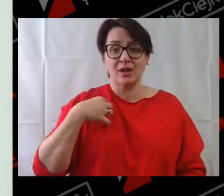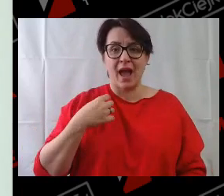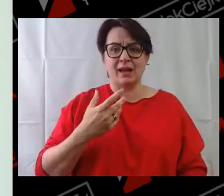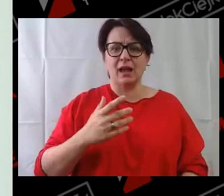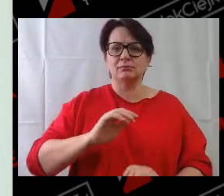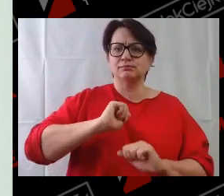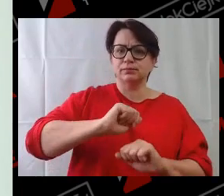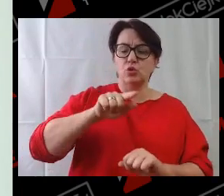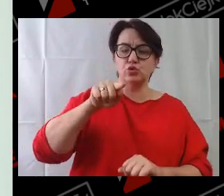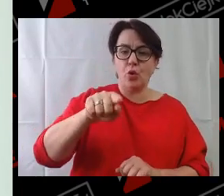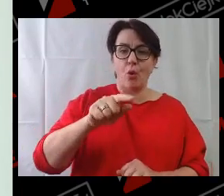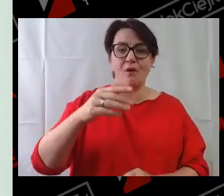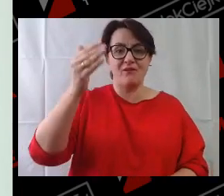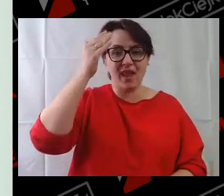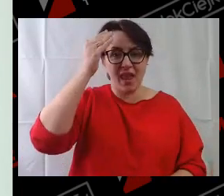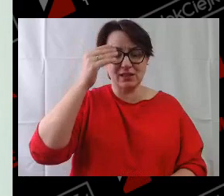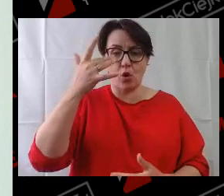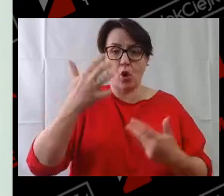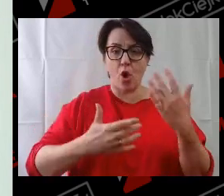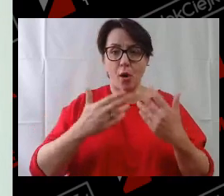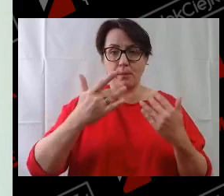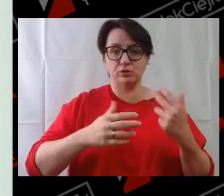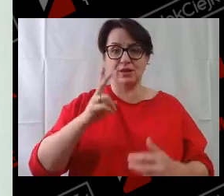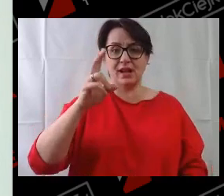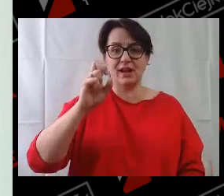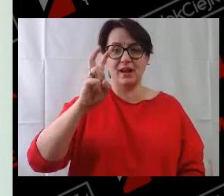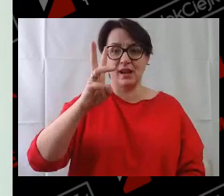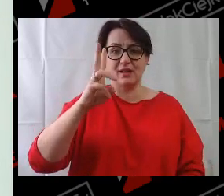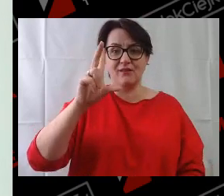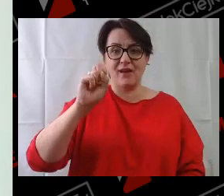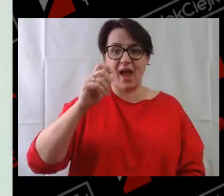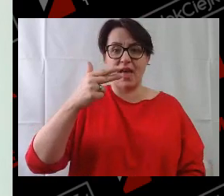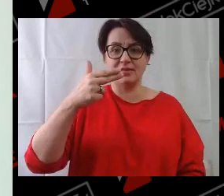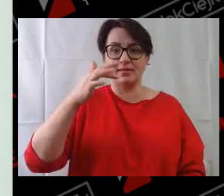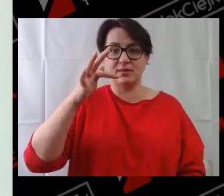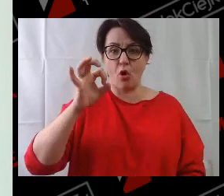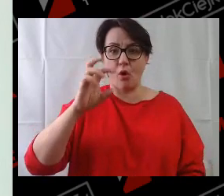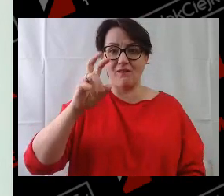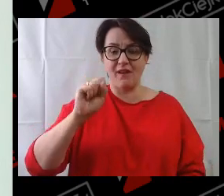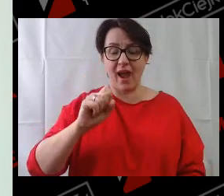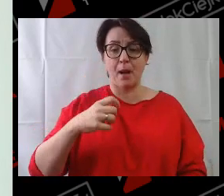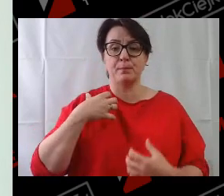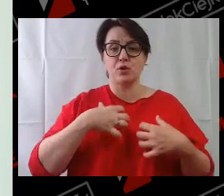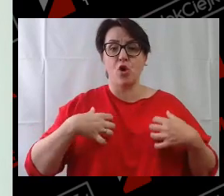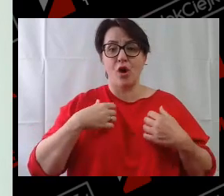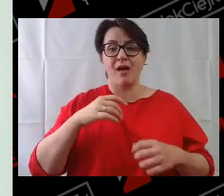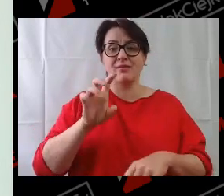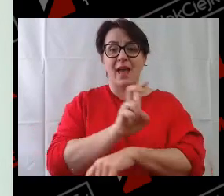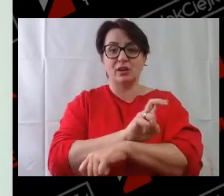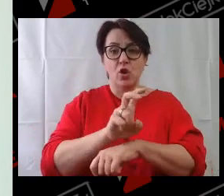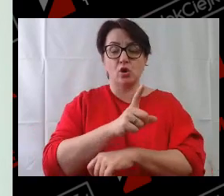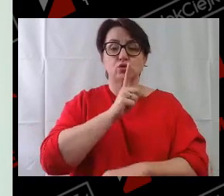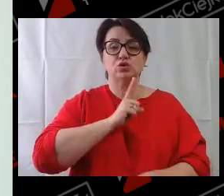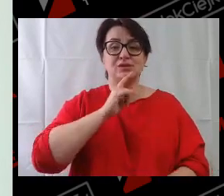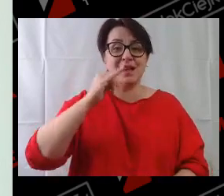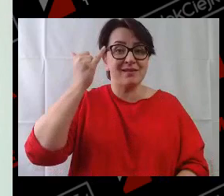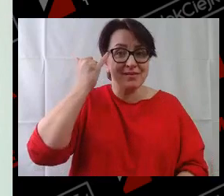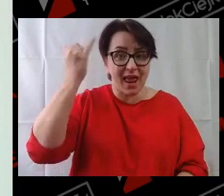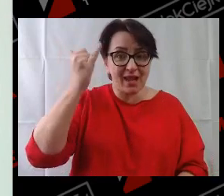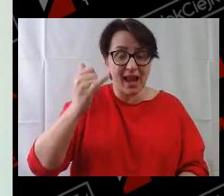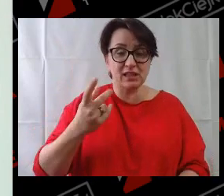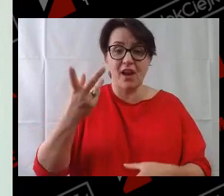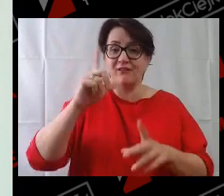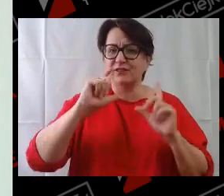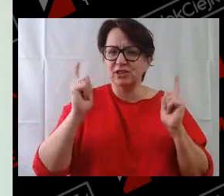komputeryzacji kwantową sztuczną inteligencję biotechnologie wszystko to co może nasze życie w ramach oczywiście